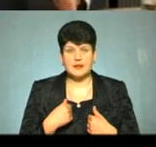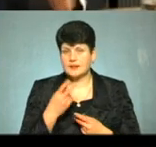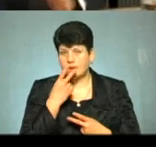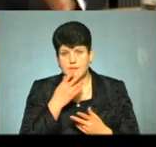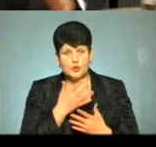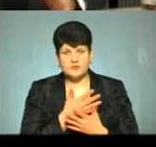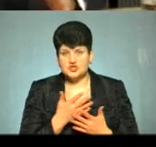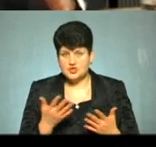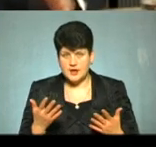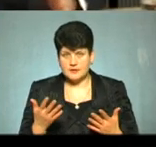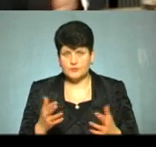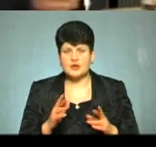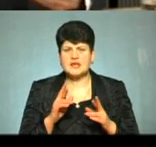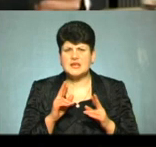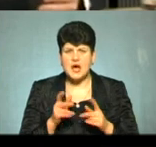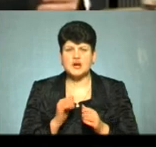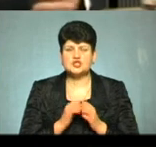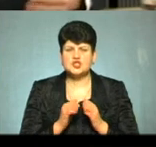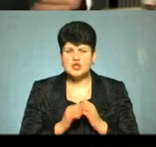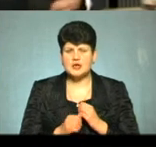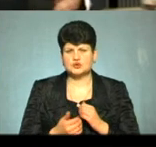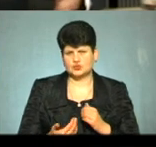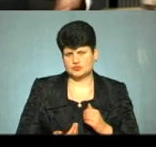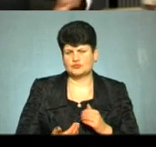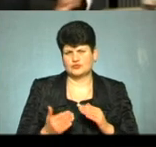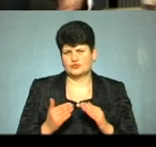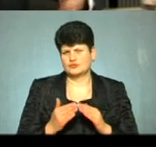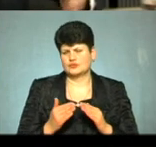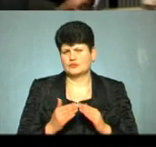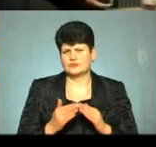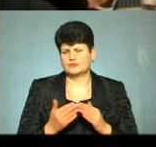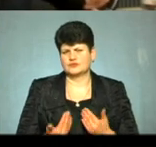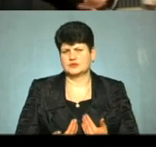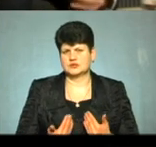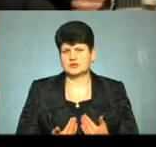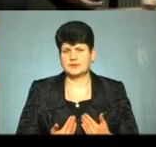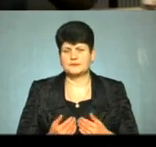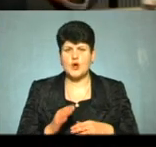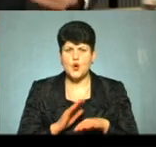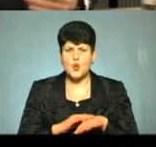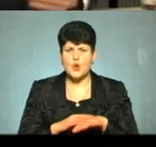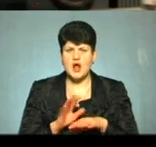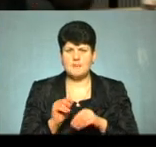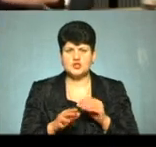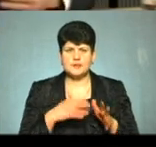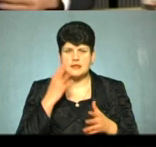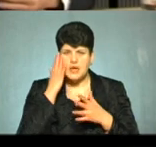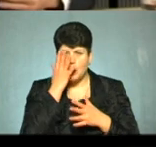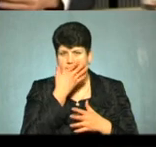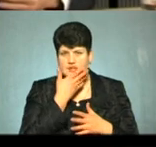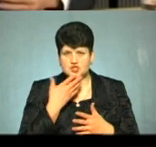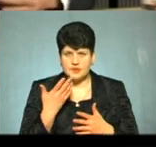Ми не помічаємо, як часто в побуті, ось в такому звичайному житті, торкаємося руками до